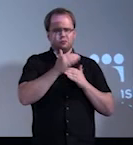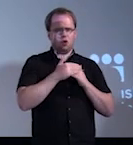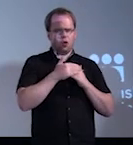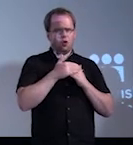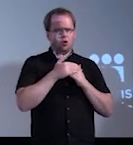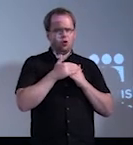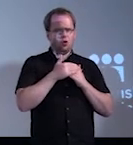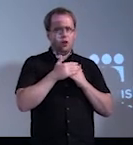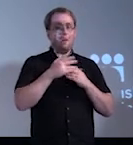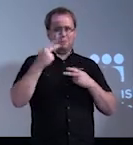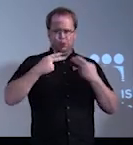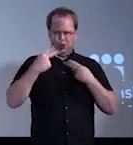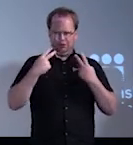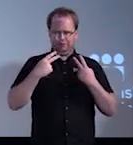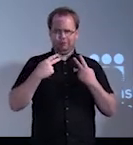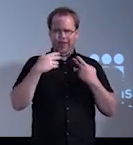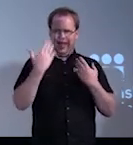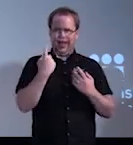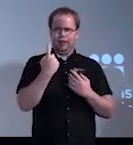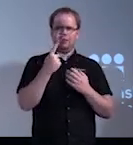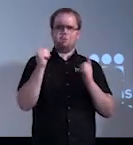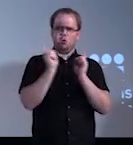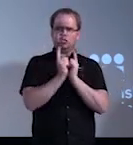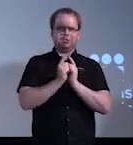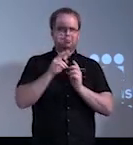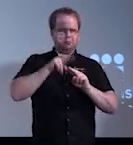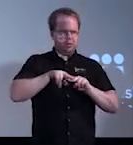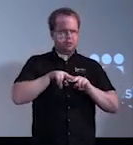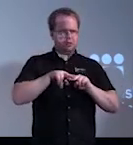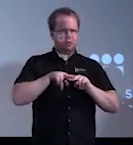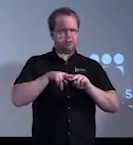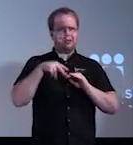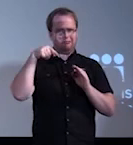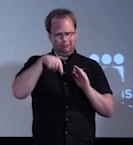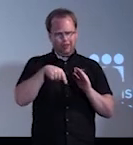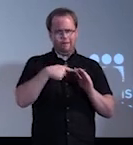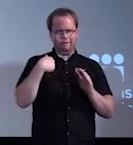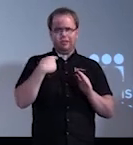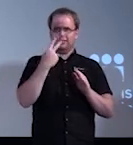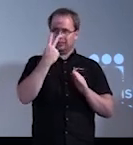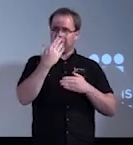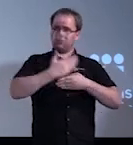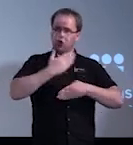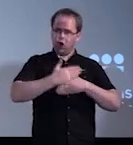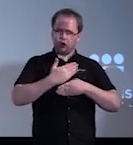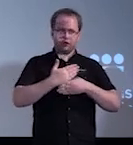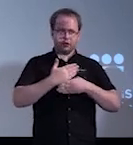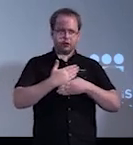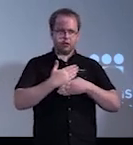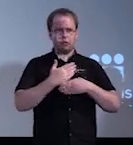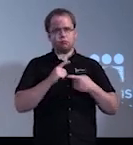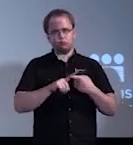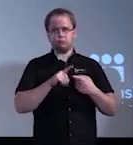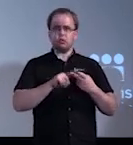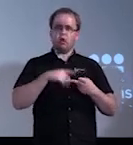nämligen biografen, det är ju en mötesplats. Det är där vi bland annat ser på teater, vi ser på, eller vi kan